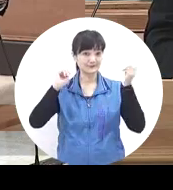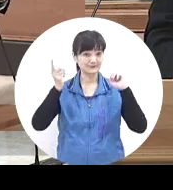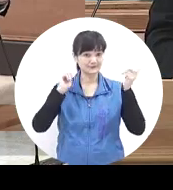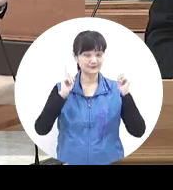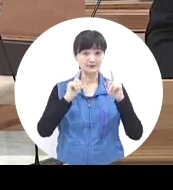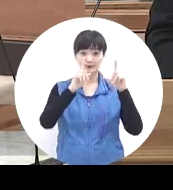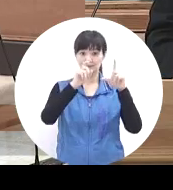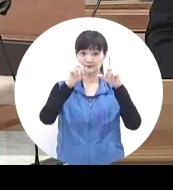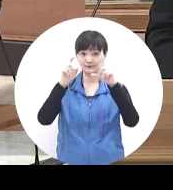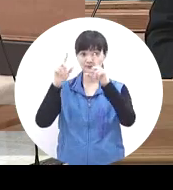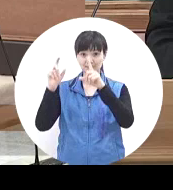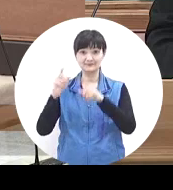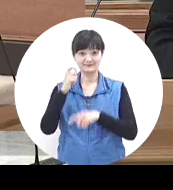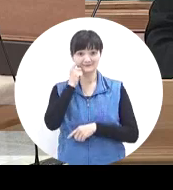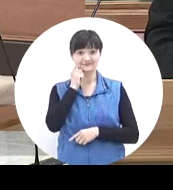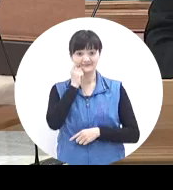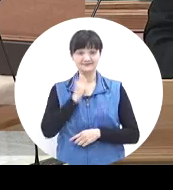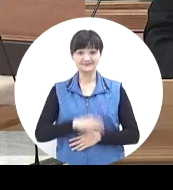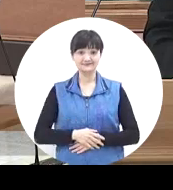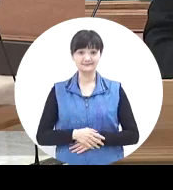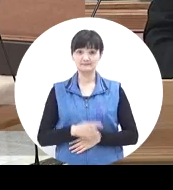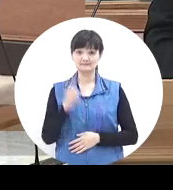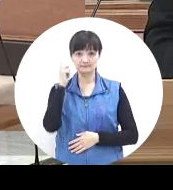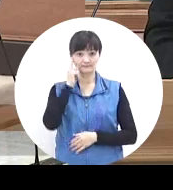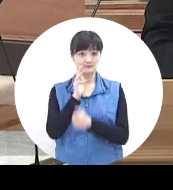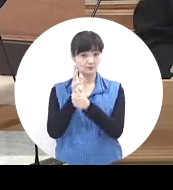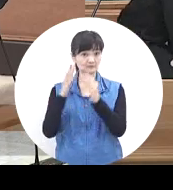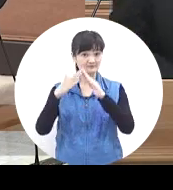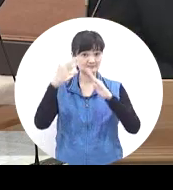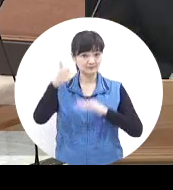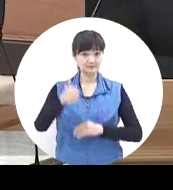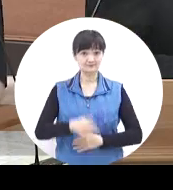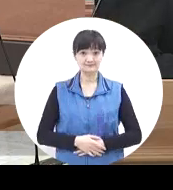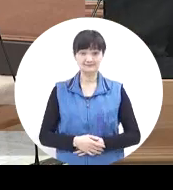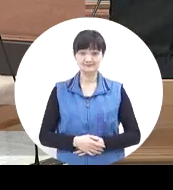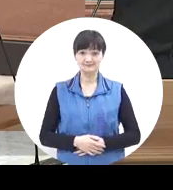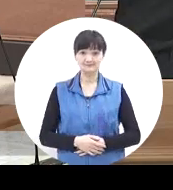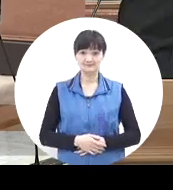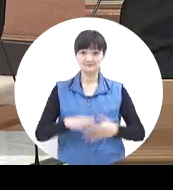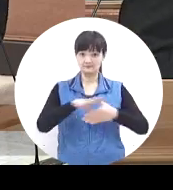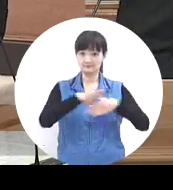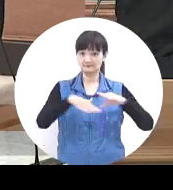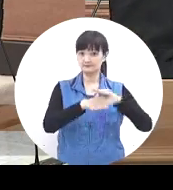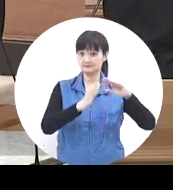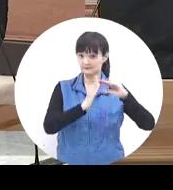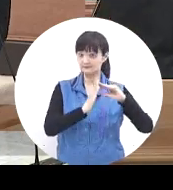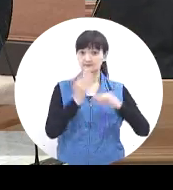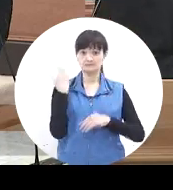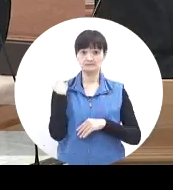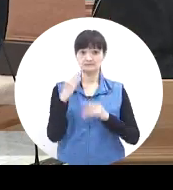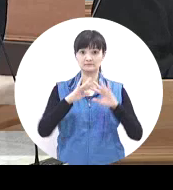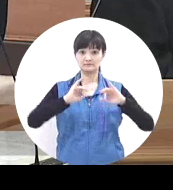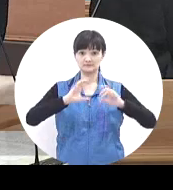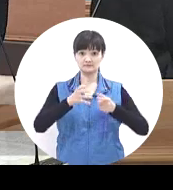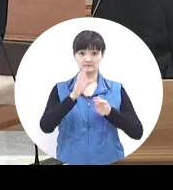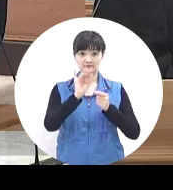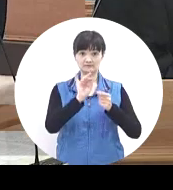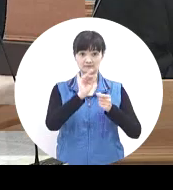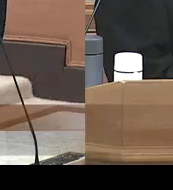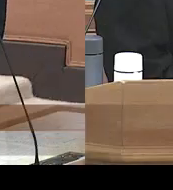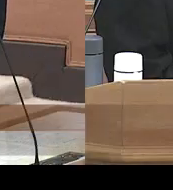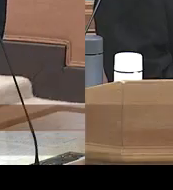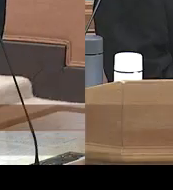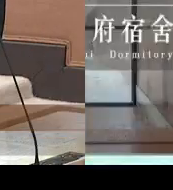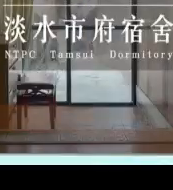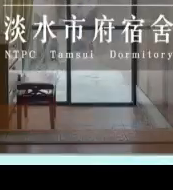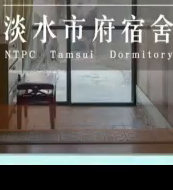照。所以这要问市长啊，来，市长，我们在文化局在民国100年有成立这个啊新